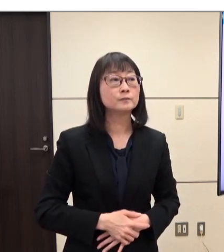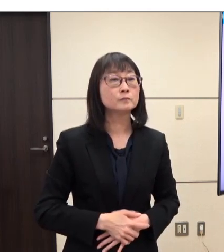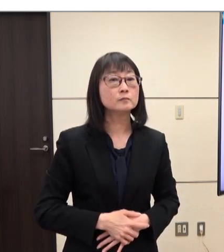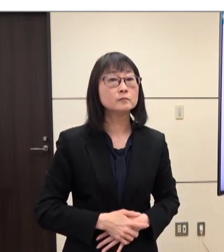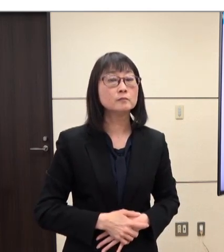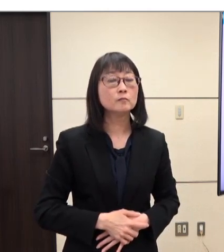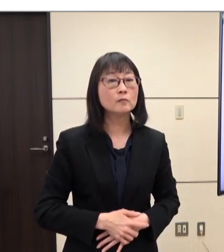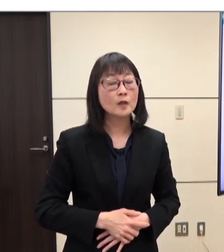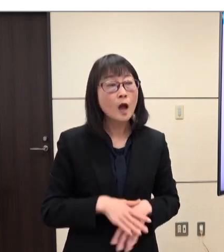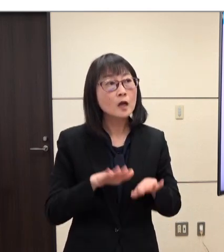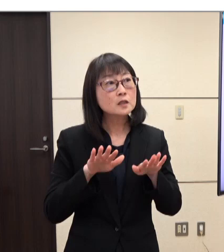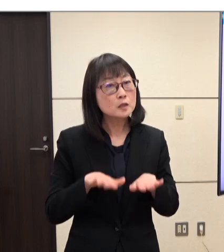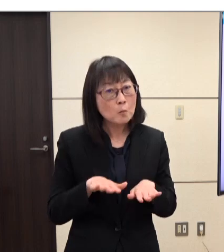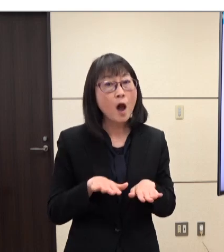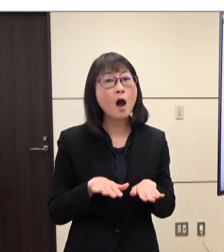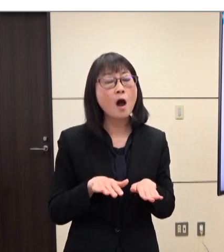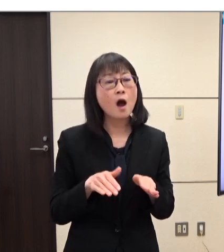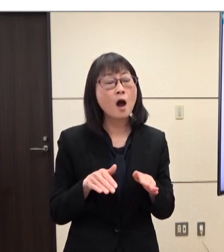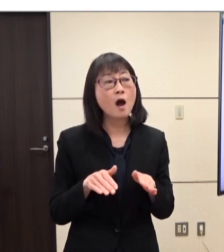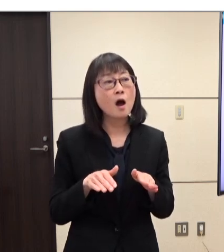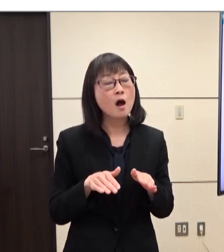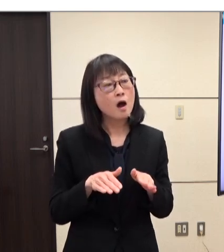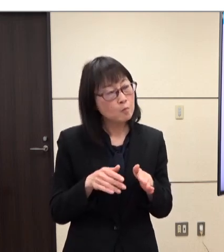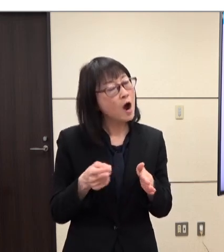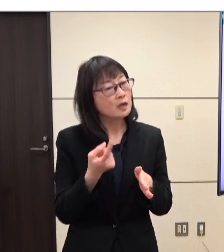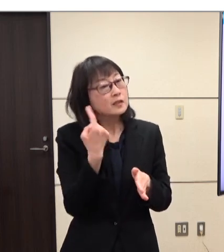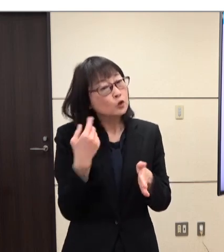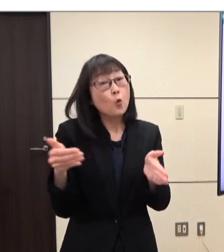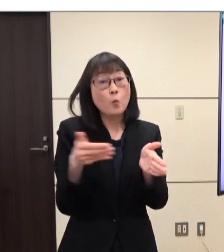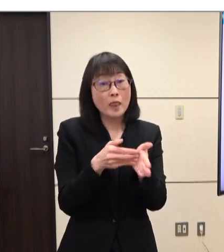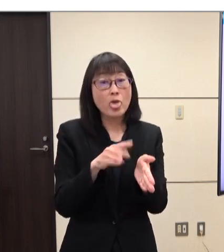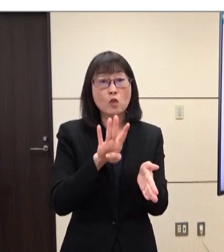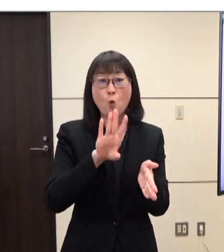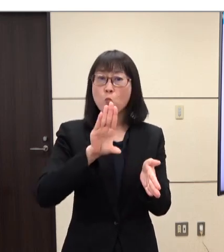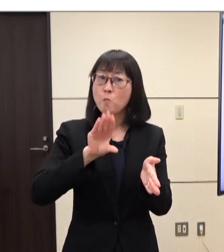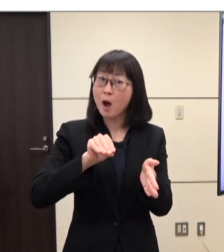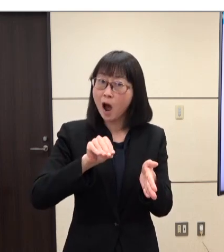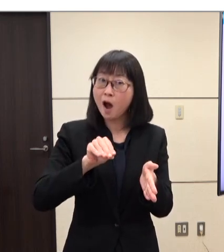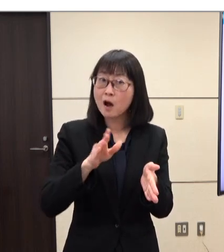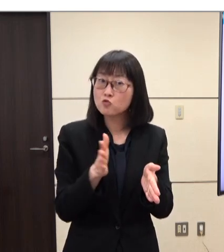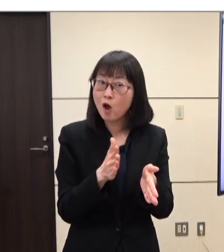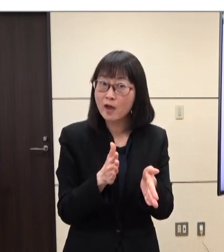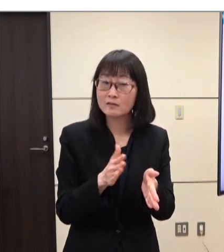もう4万近くになっておりまして、日々の、